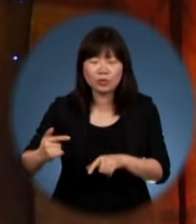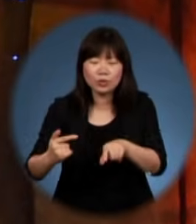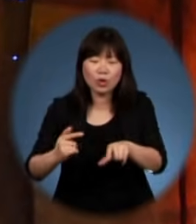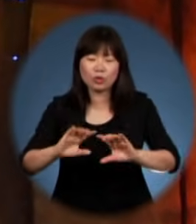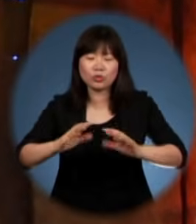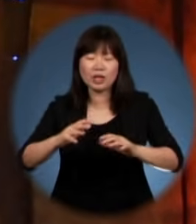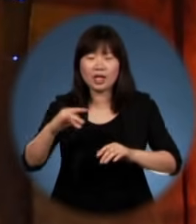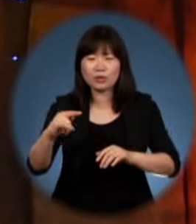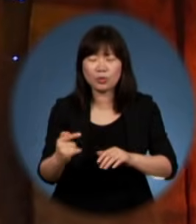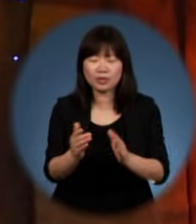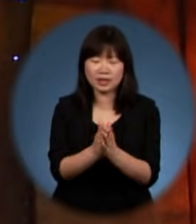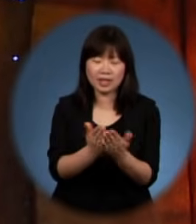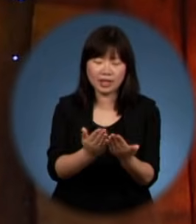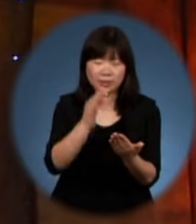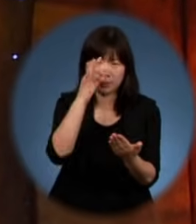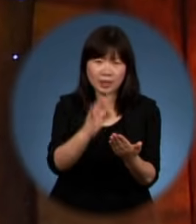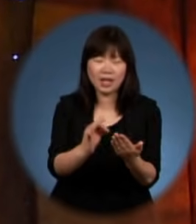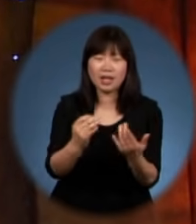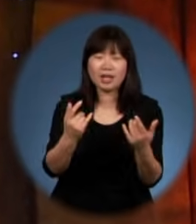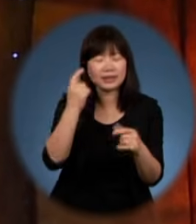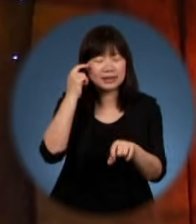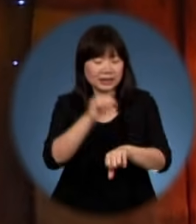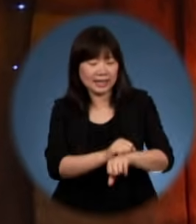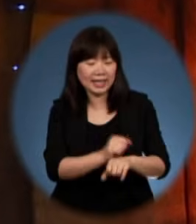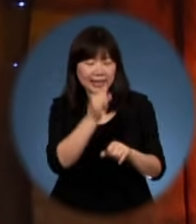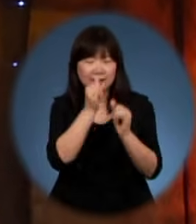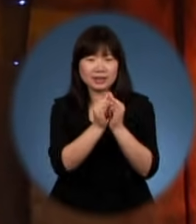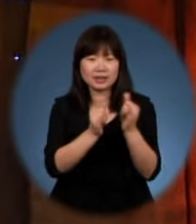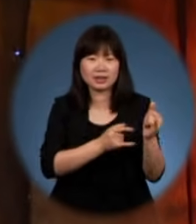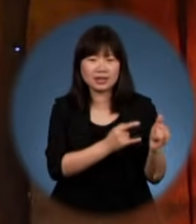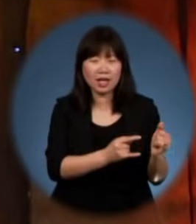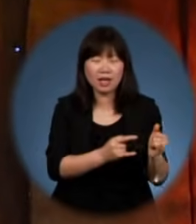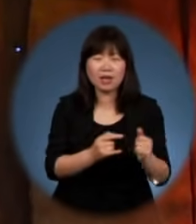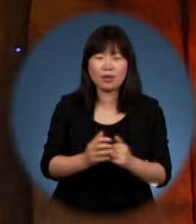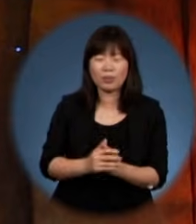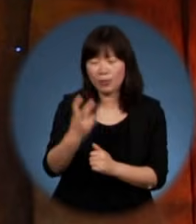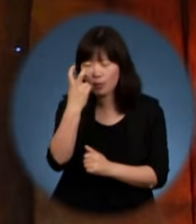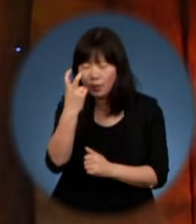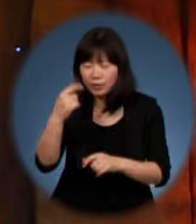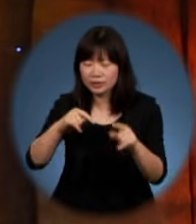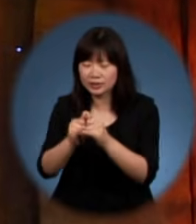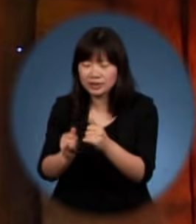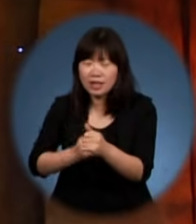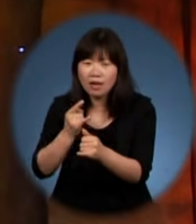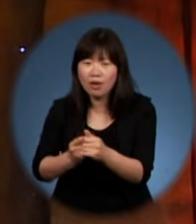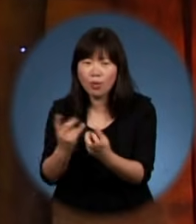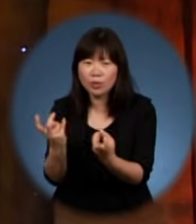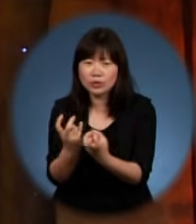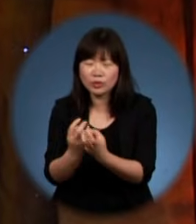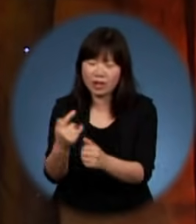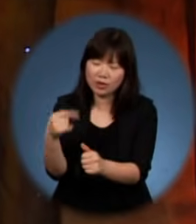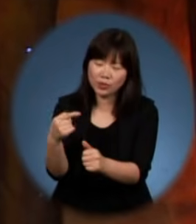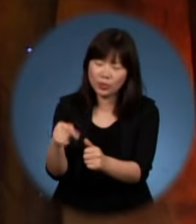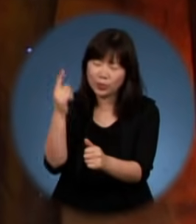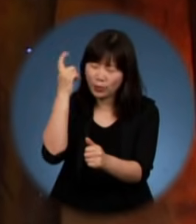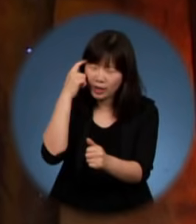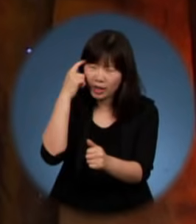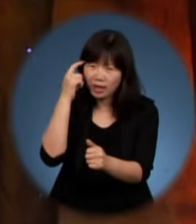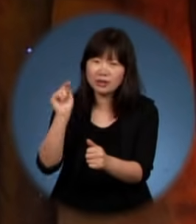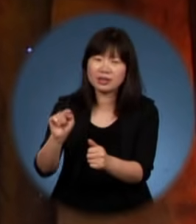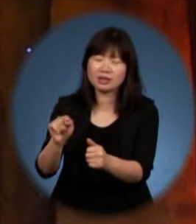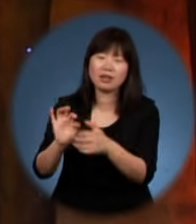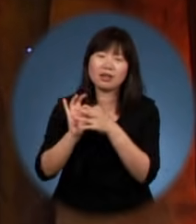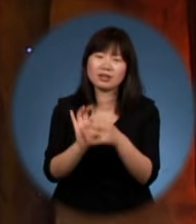레나 책에서 이렇게 지에 있는 자 에 수호자 와 통치자들은 게 어떻게 교육할 것인가에 대해서